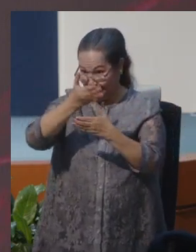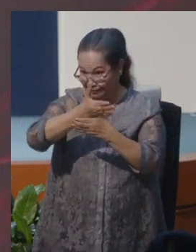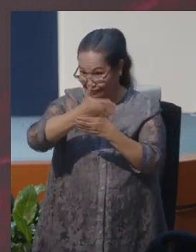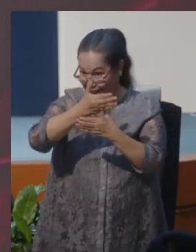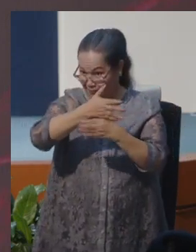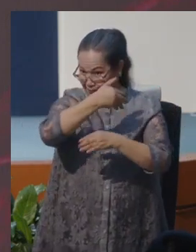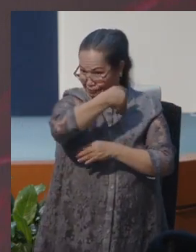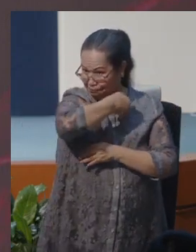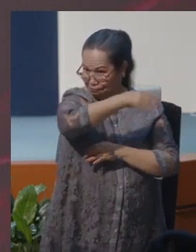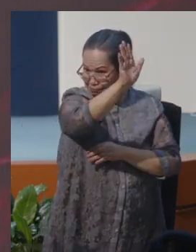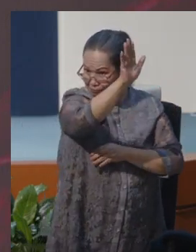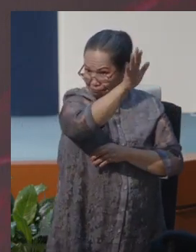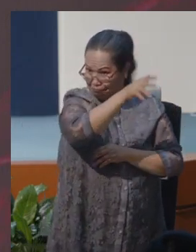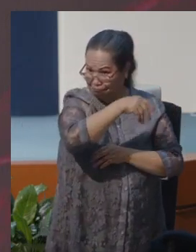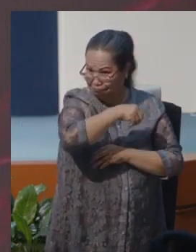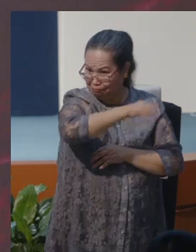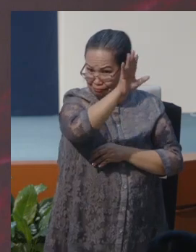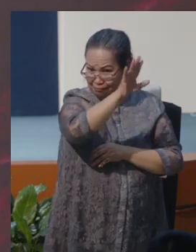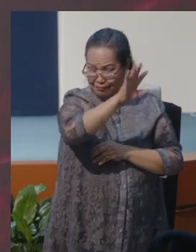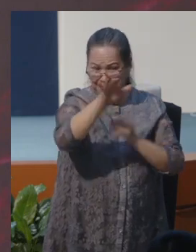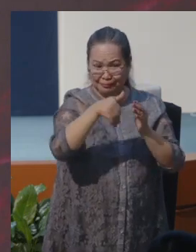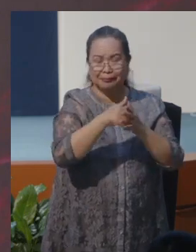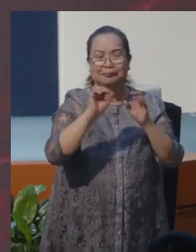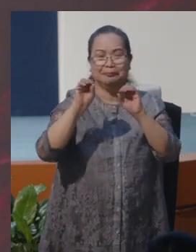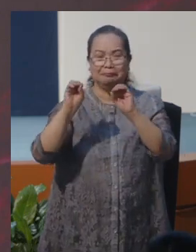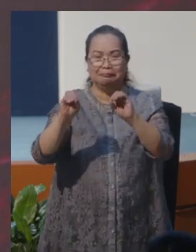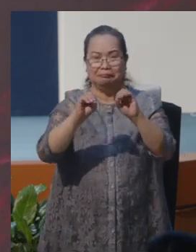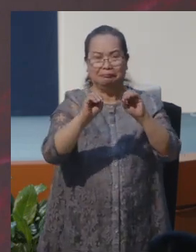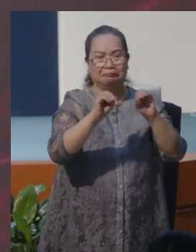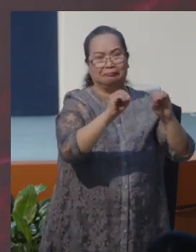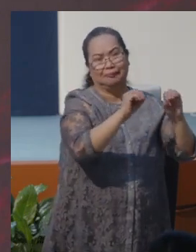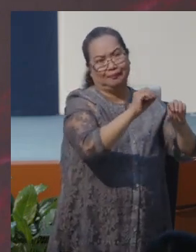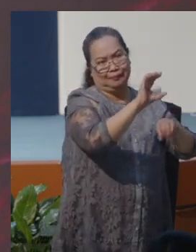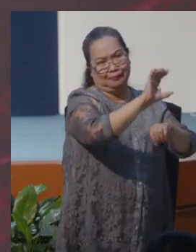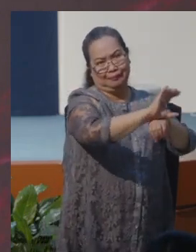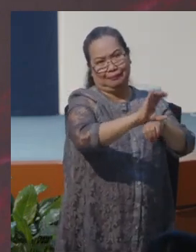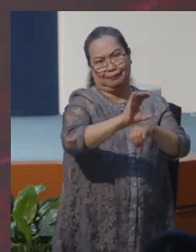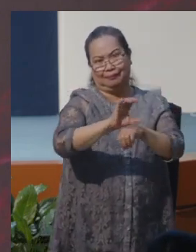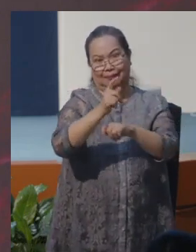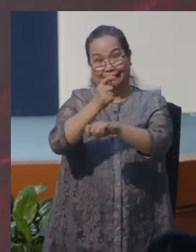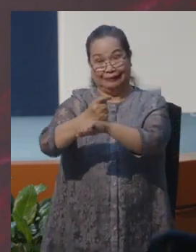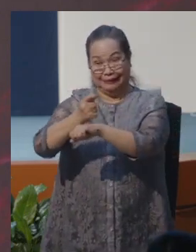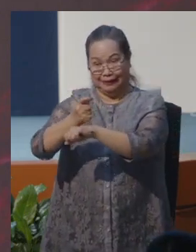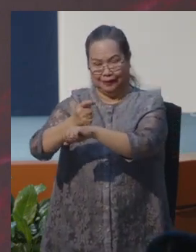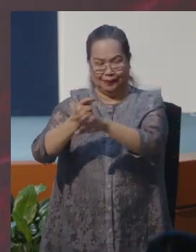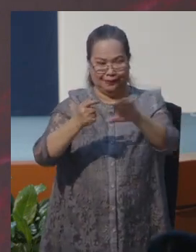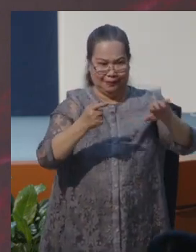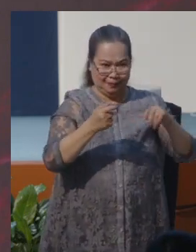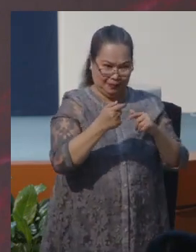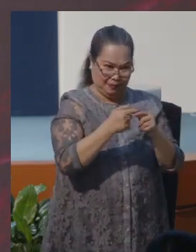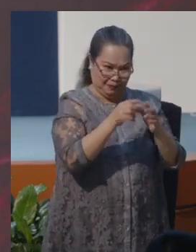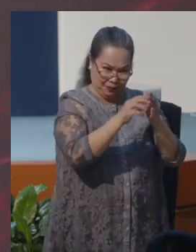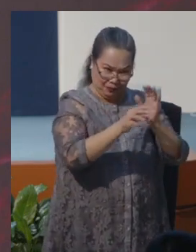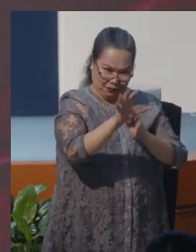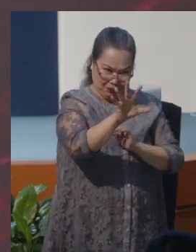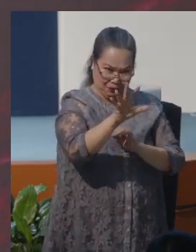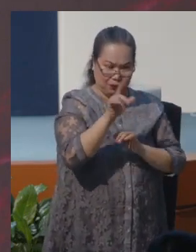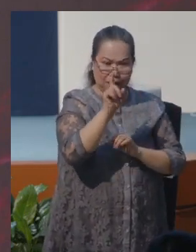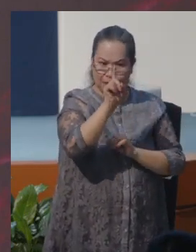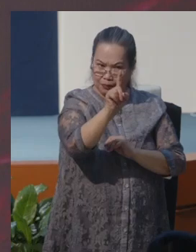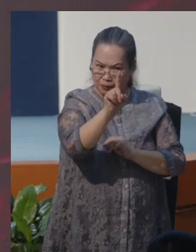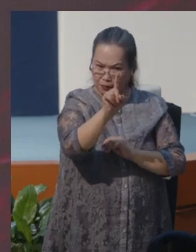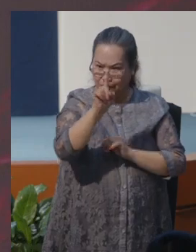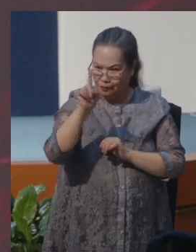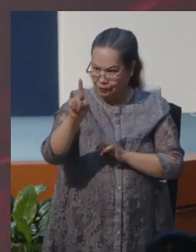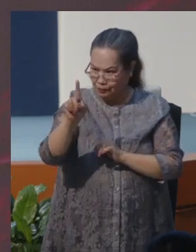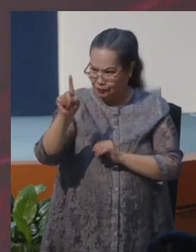nagpatuloy siya ng kanyang pangangaral sa lahat ng mga sinagoga. Sa chapter 5, nakita natin, inumpisahan na niyang tawagin isa-isa